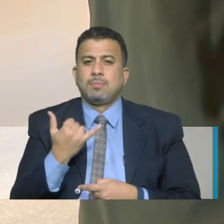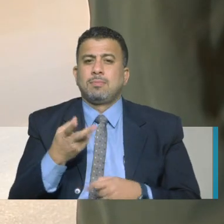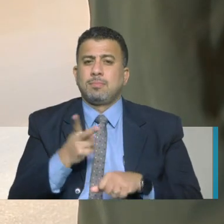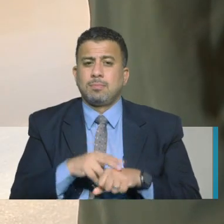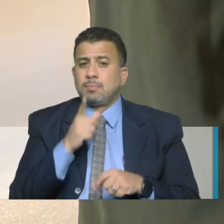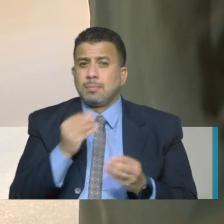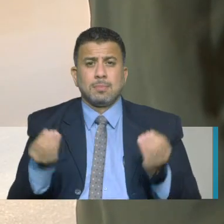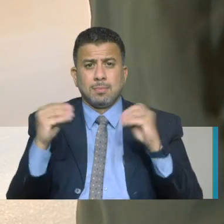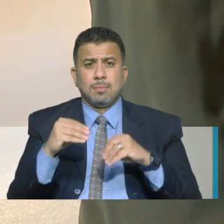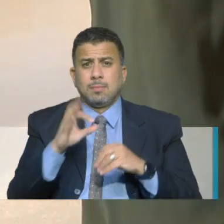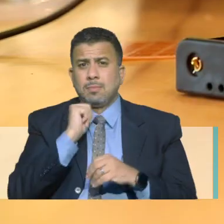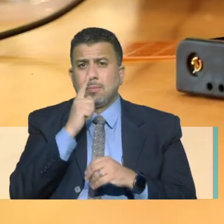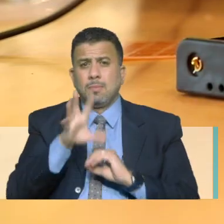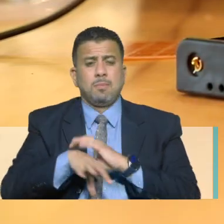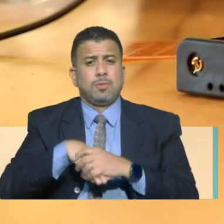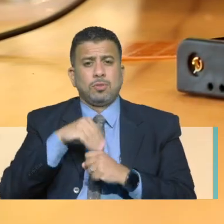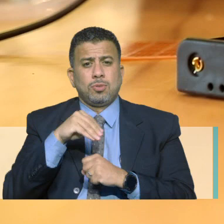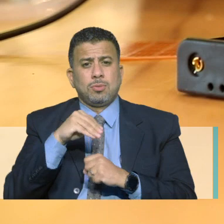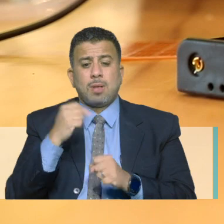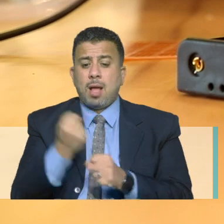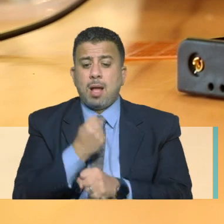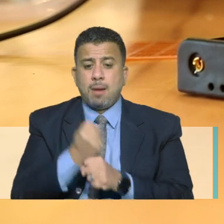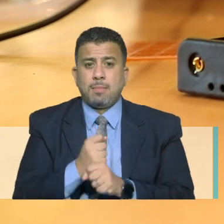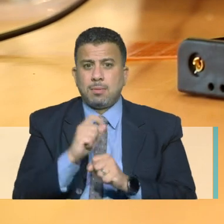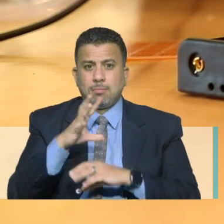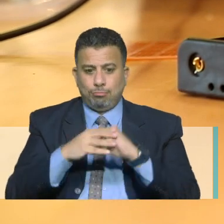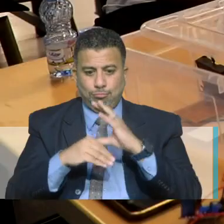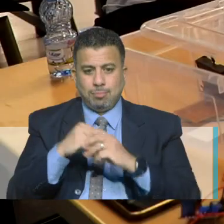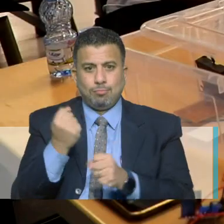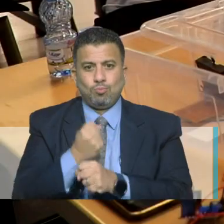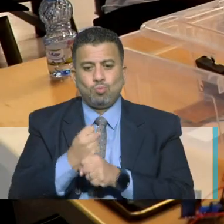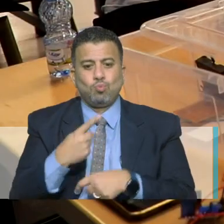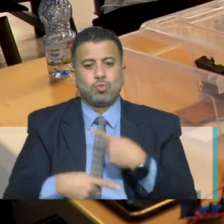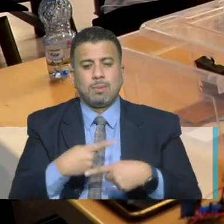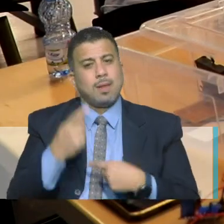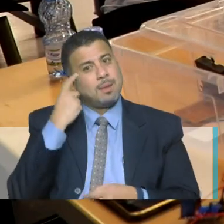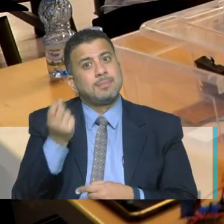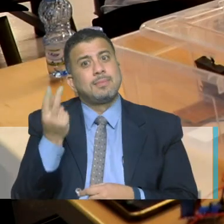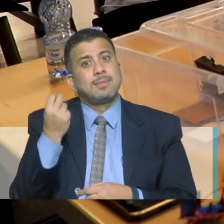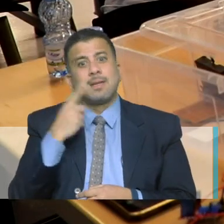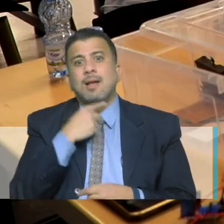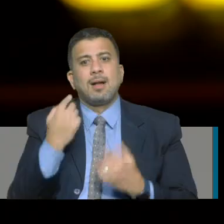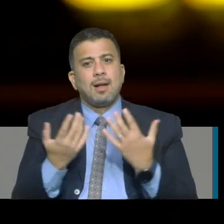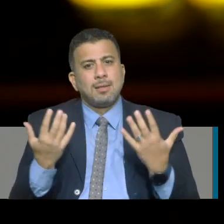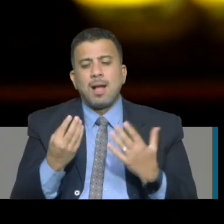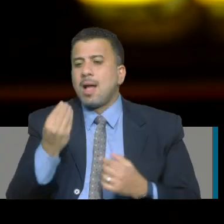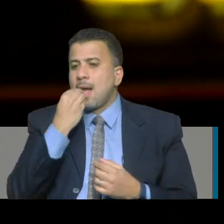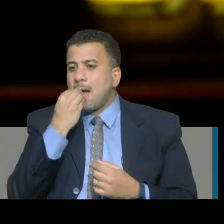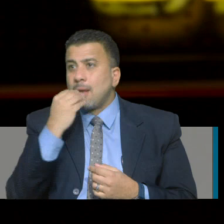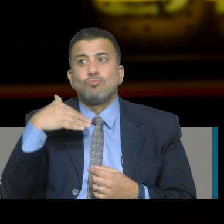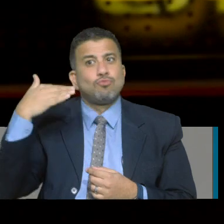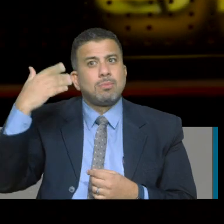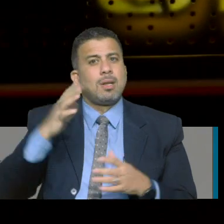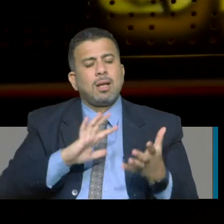بالإضافة إلى تطبيق مشاريع عملية كالحرف المستدامة والابتكارات الخضراء والغذاء